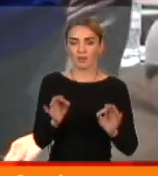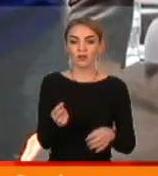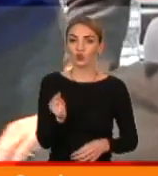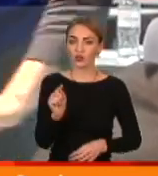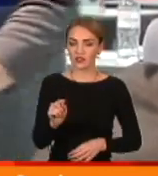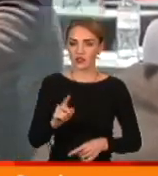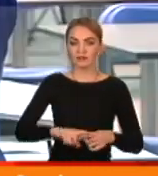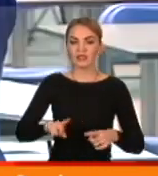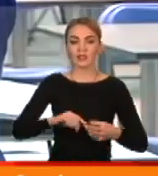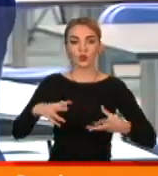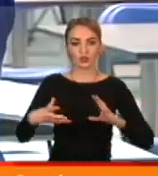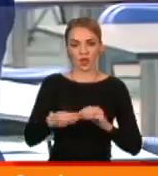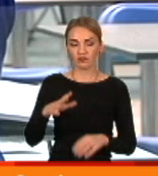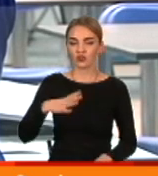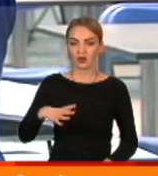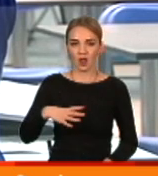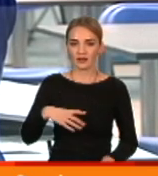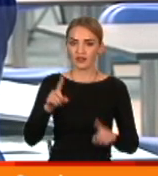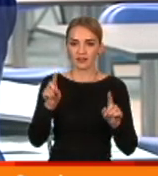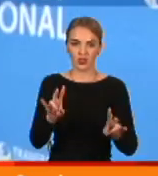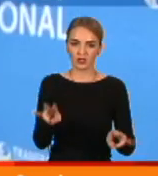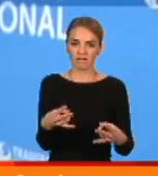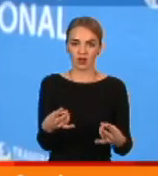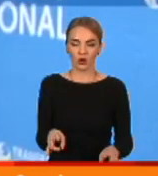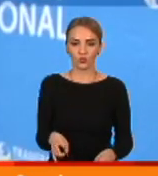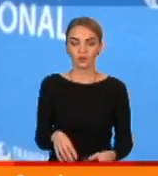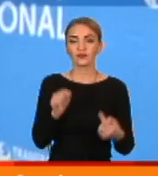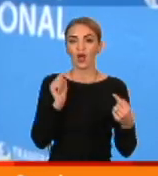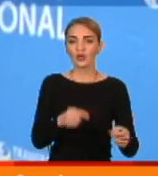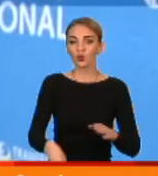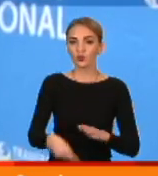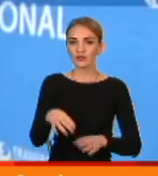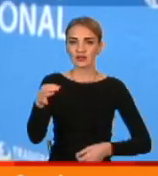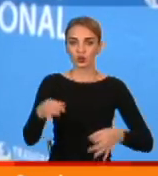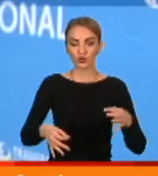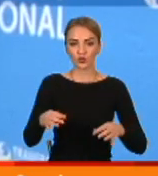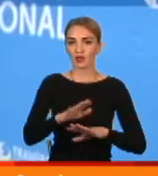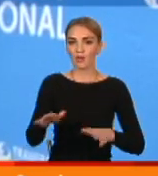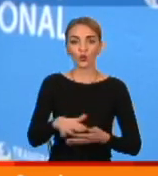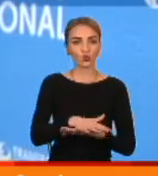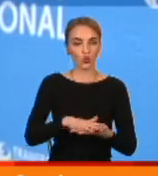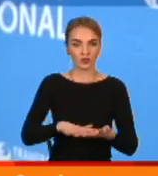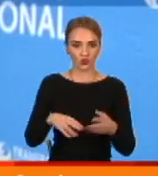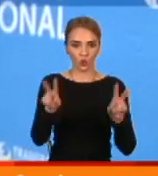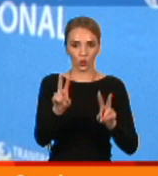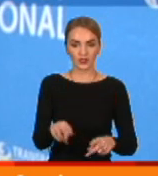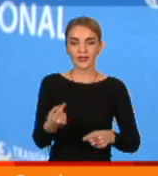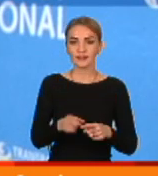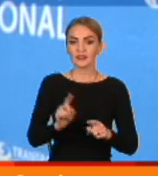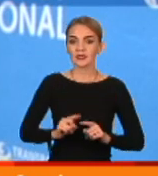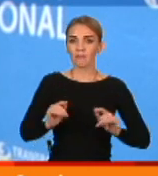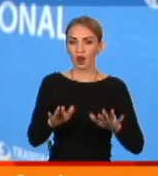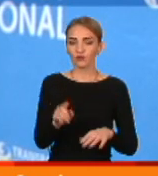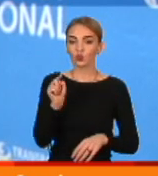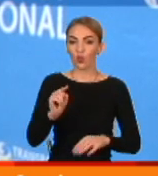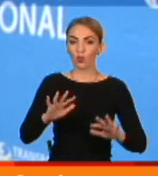тоді швидких результатів чекати теж не варто. Антикорупційний суд, він не продовжить розгляд цих справ з